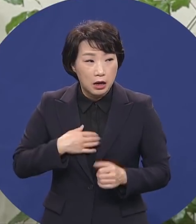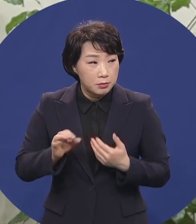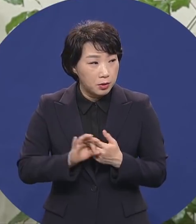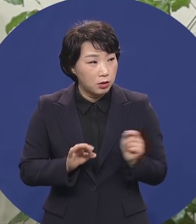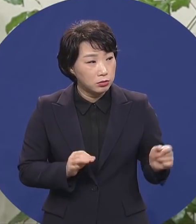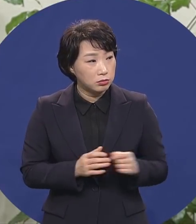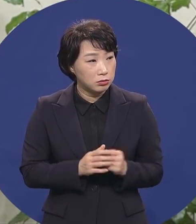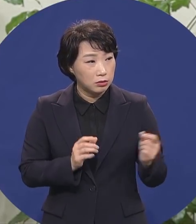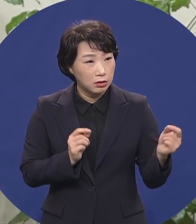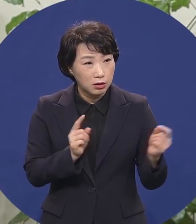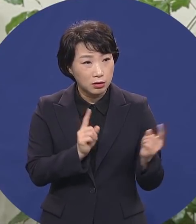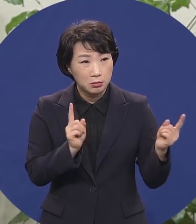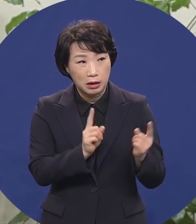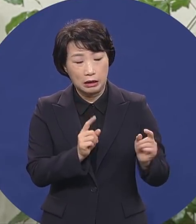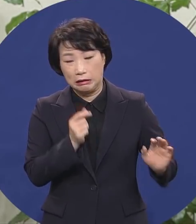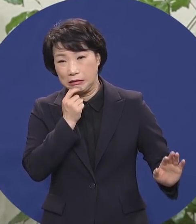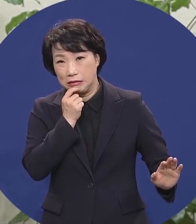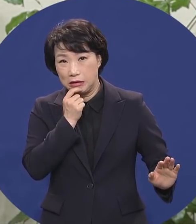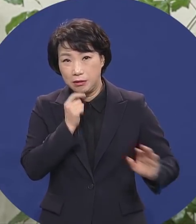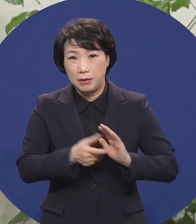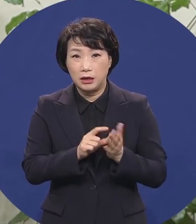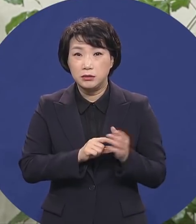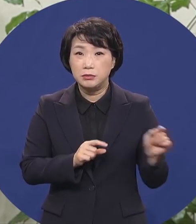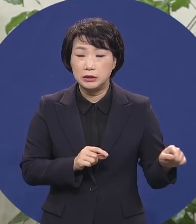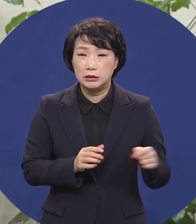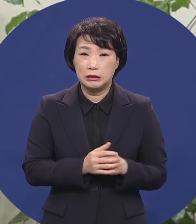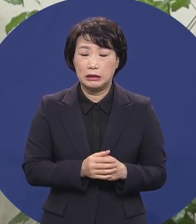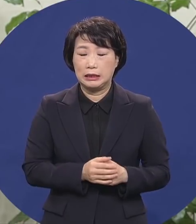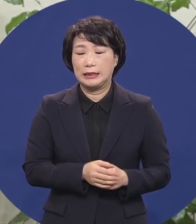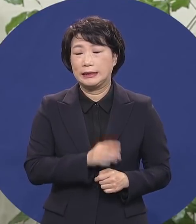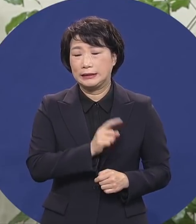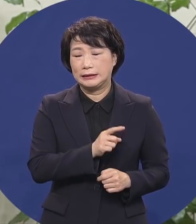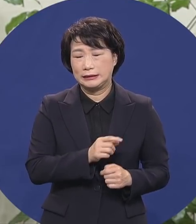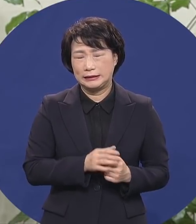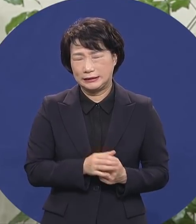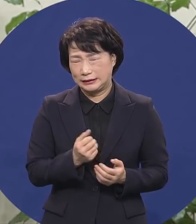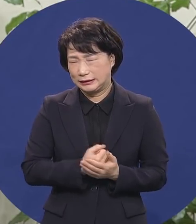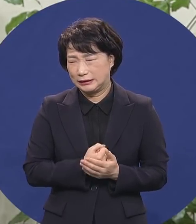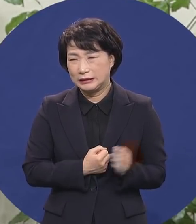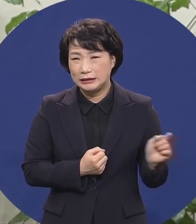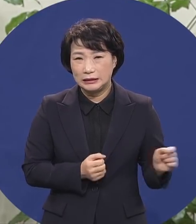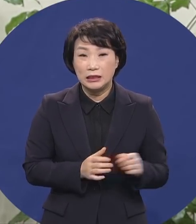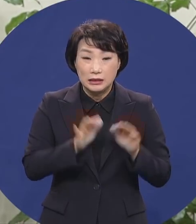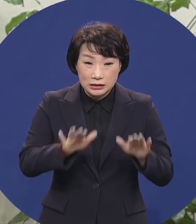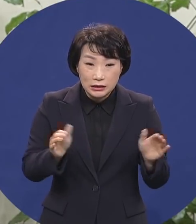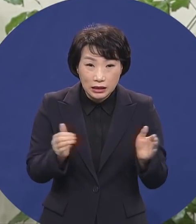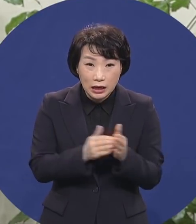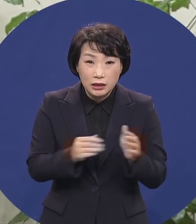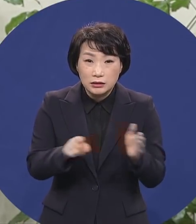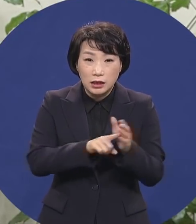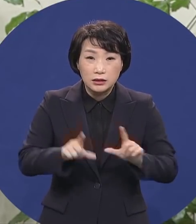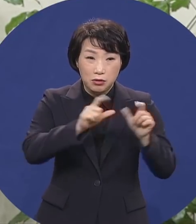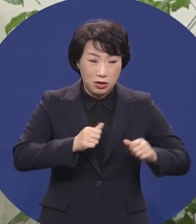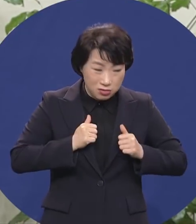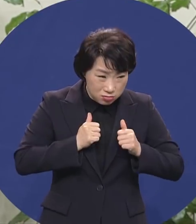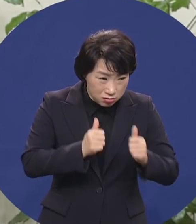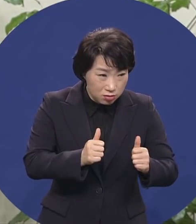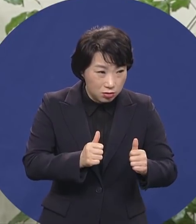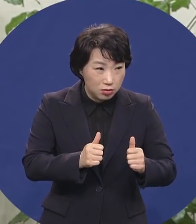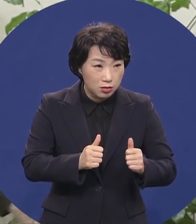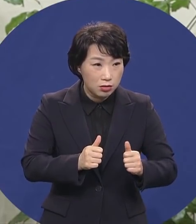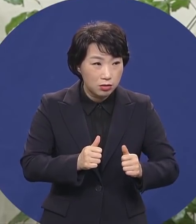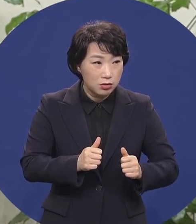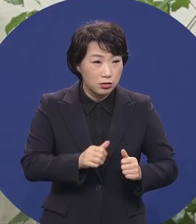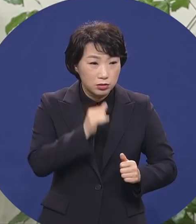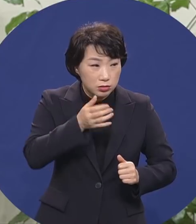옆에도 잘 안 가겠다. 그 정도로 알면 두 사람이 후까지 신앙생활을 얼마나 잘한다고